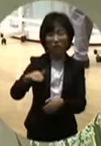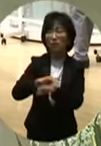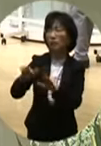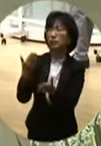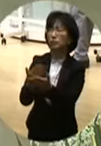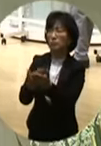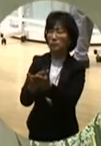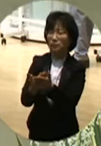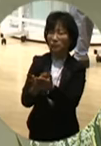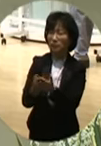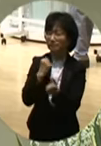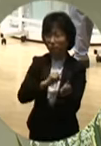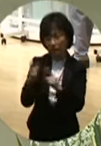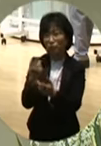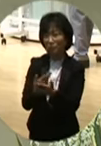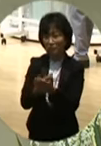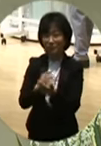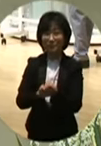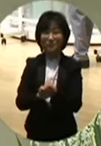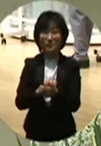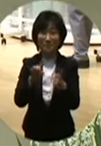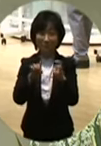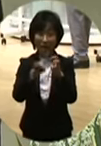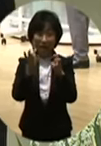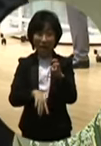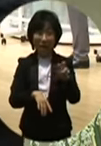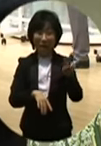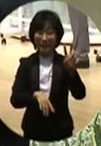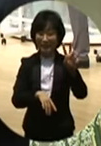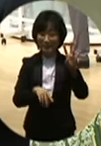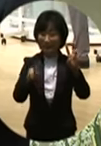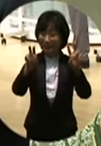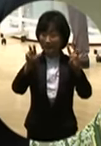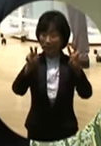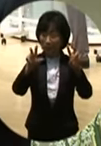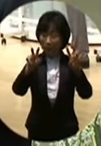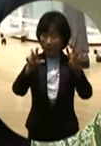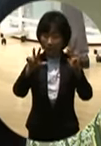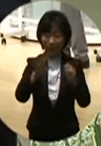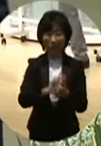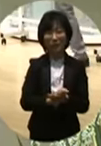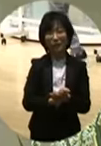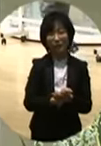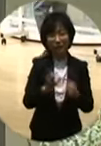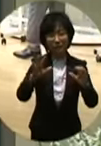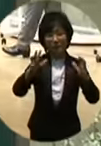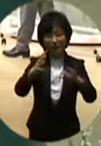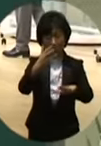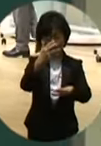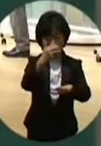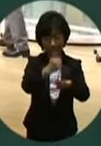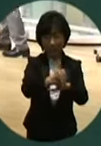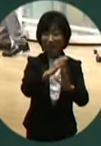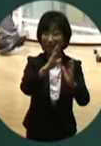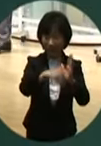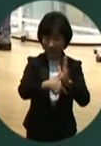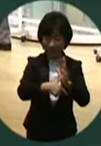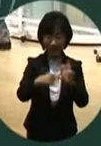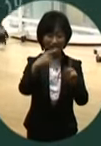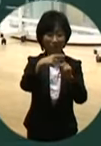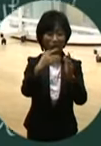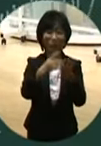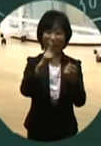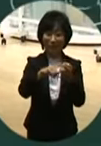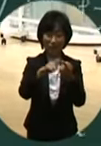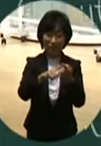be solved. 마태복음 24장 25장에 보면 마지막 때 교회에 대한 예언 나왔잖아요. So Matthew 24 in chapter